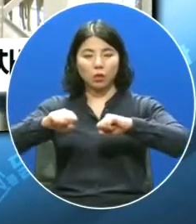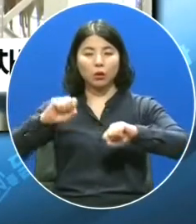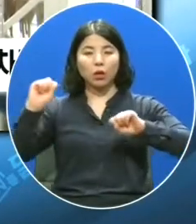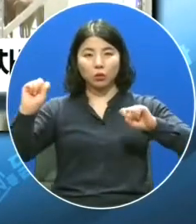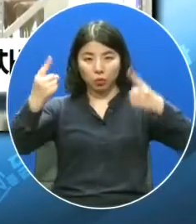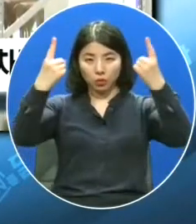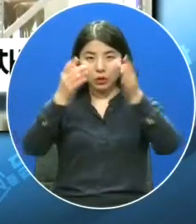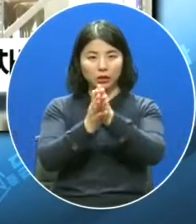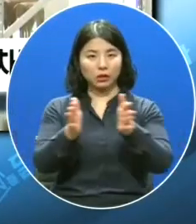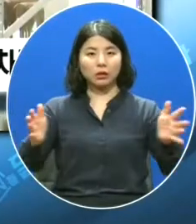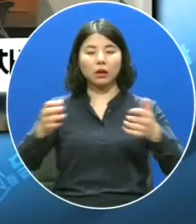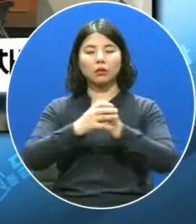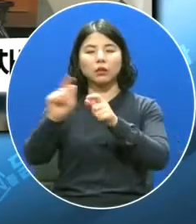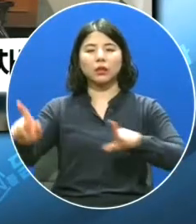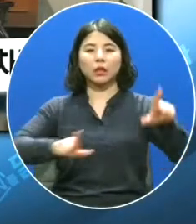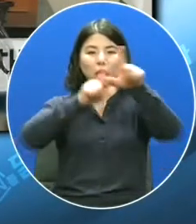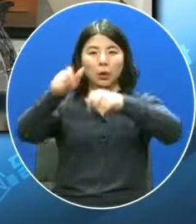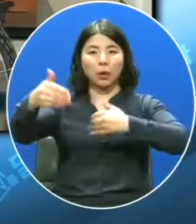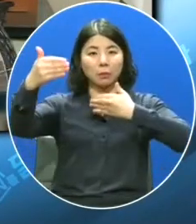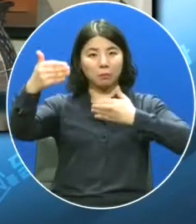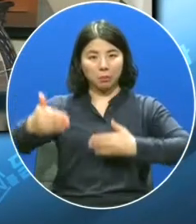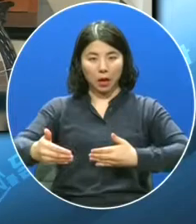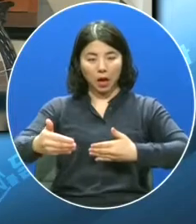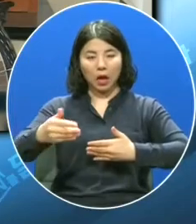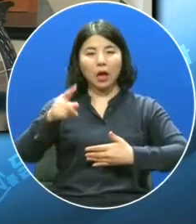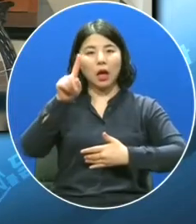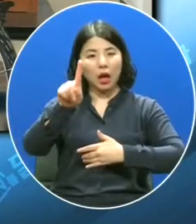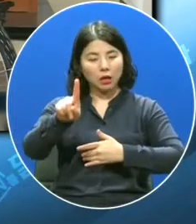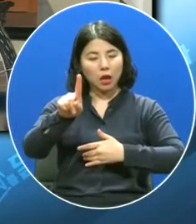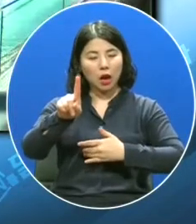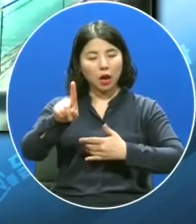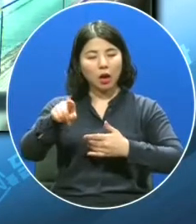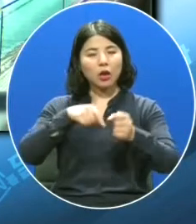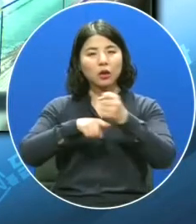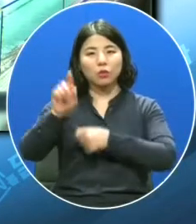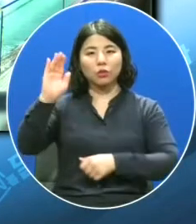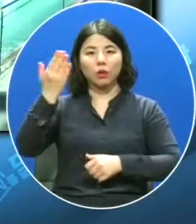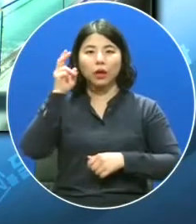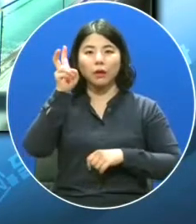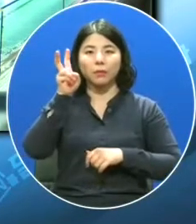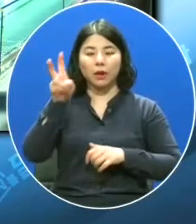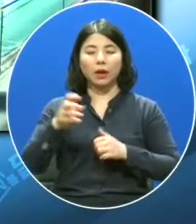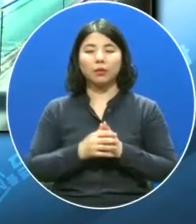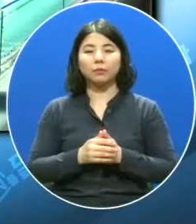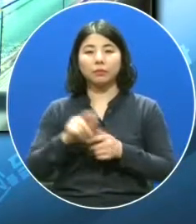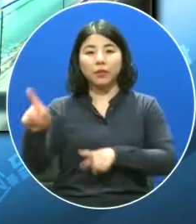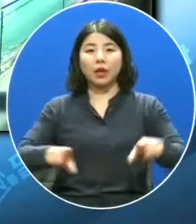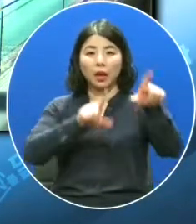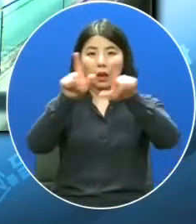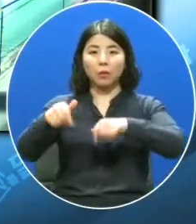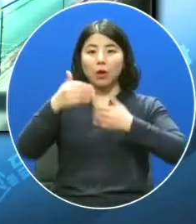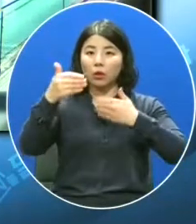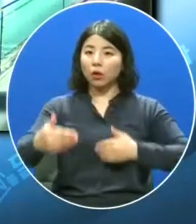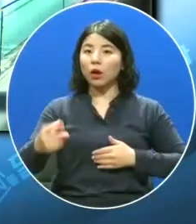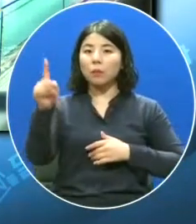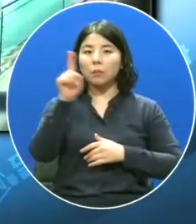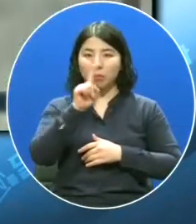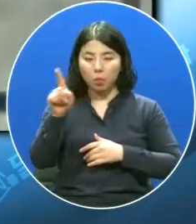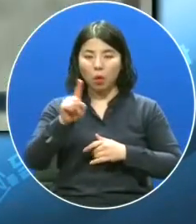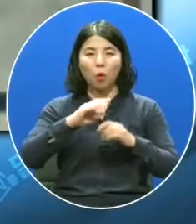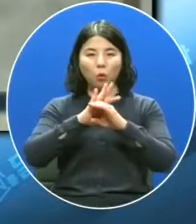경제활동이 동시에 시작되면서 생활 속 거리두기가 또 하나의 분수령이 될 전망입니다. 생활 속